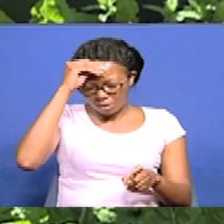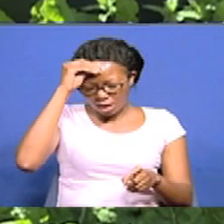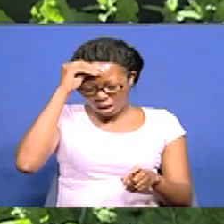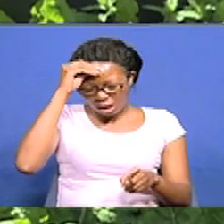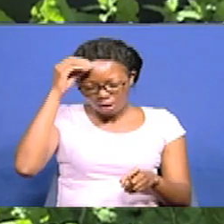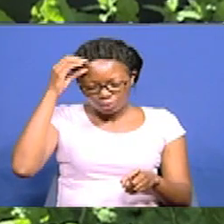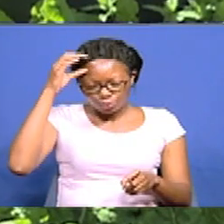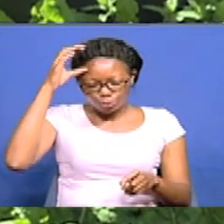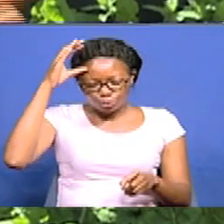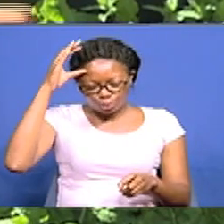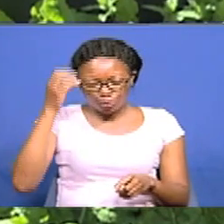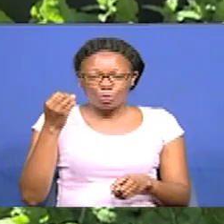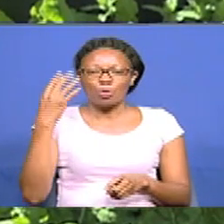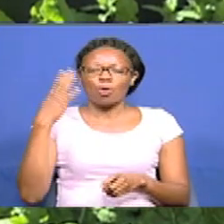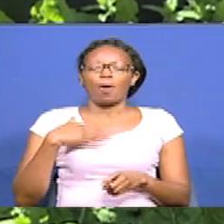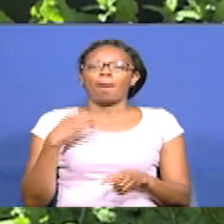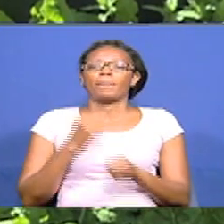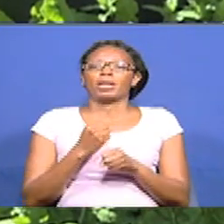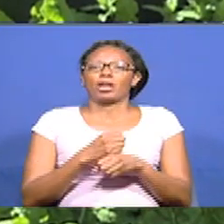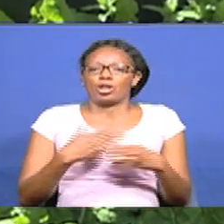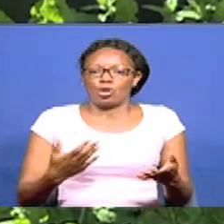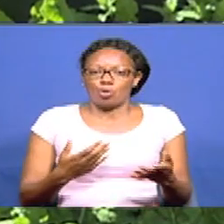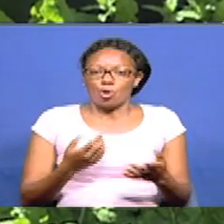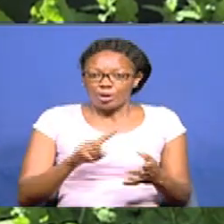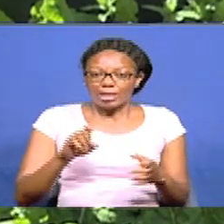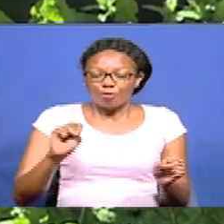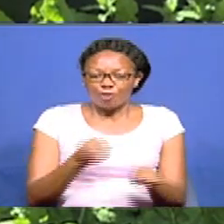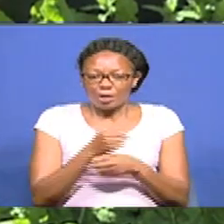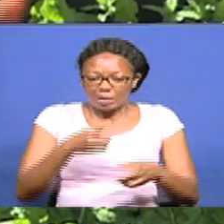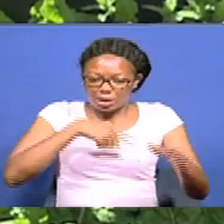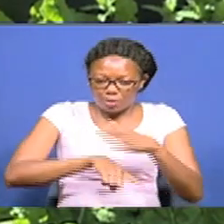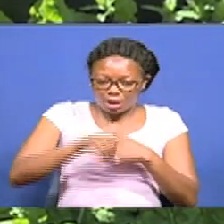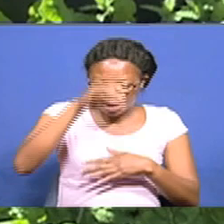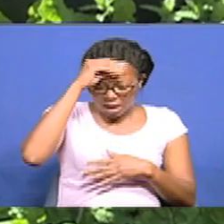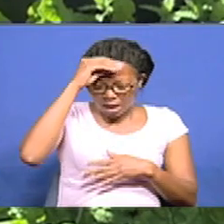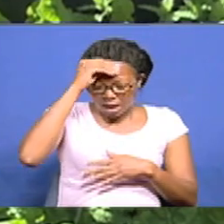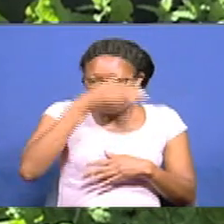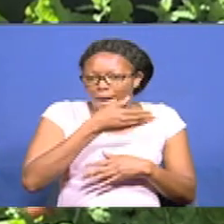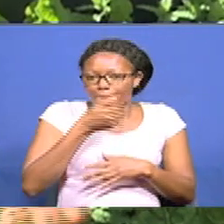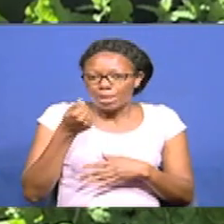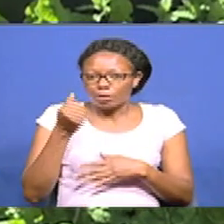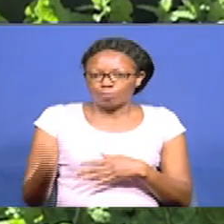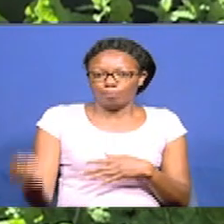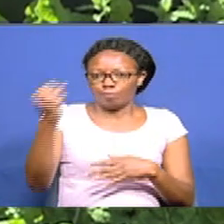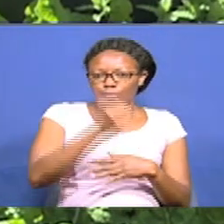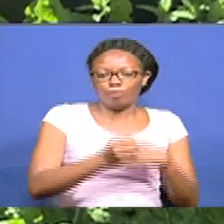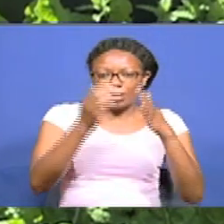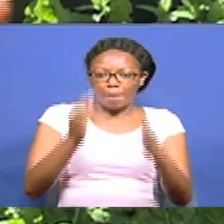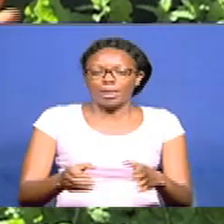nini. So kama we mwenyewe huwezi, ni bora uingize mtu mwenye anaelewa mambo ya kilimo, ndio